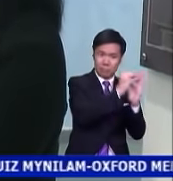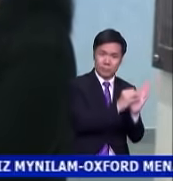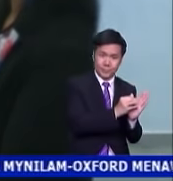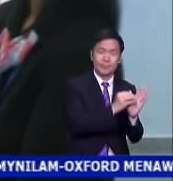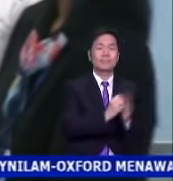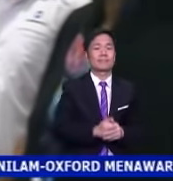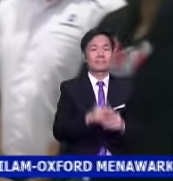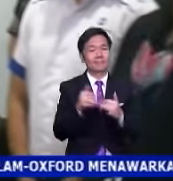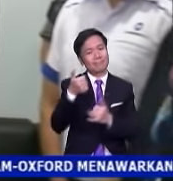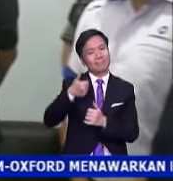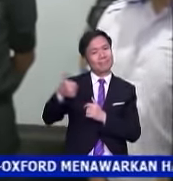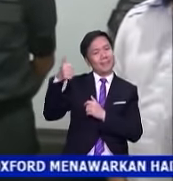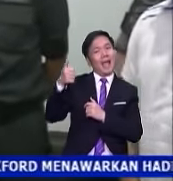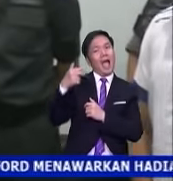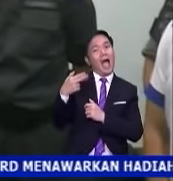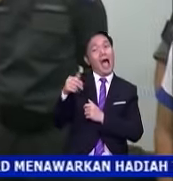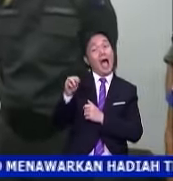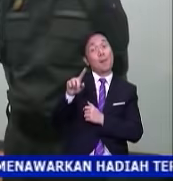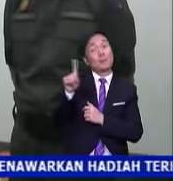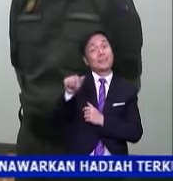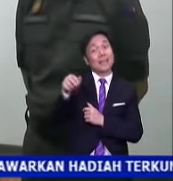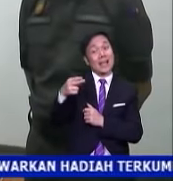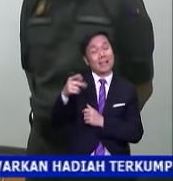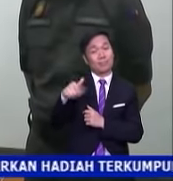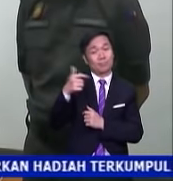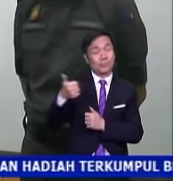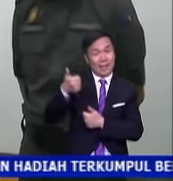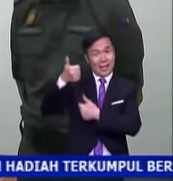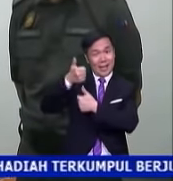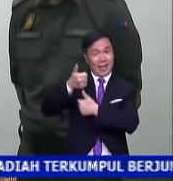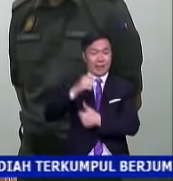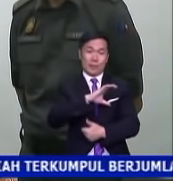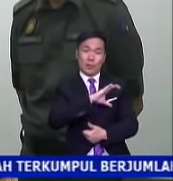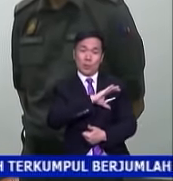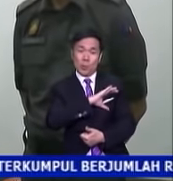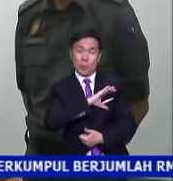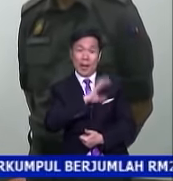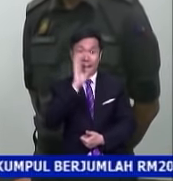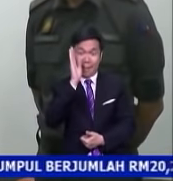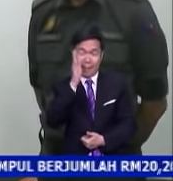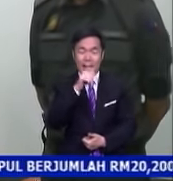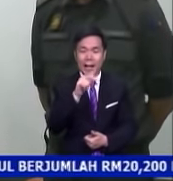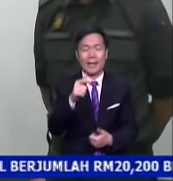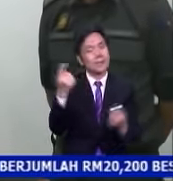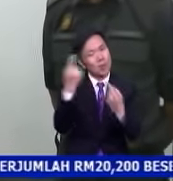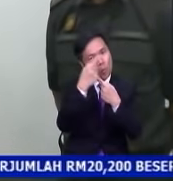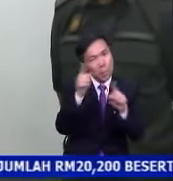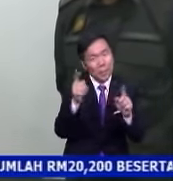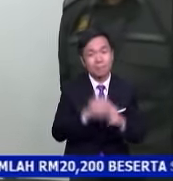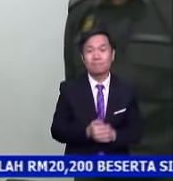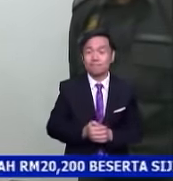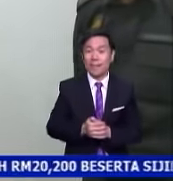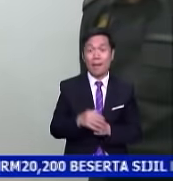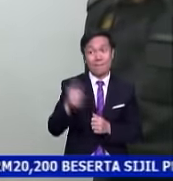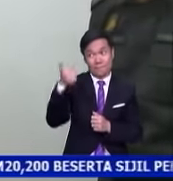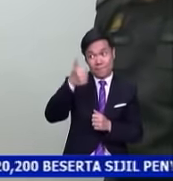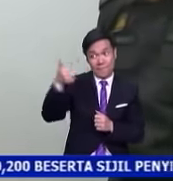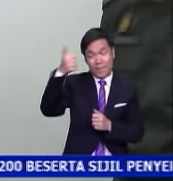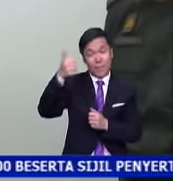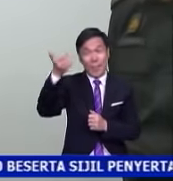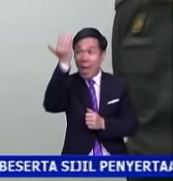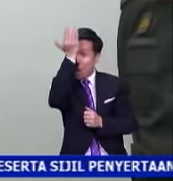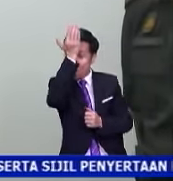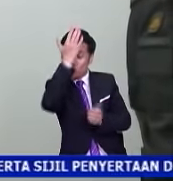Dalam pada itu, Datuk Seri Hamzah memaklumkan nama bakal Timbalan Ketua Polis Negara akan diumum dalam masa terdekat selepas mendapat perkenan